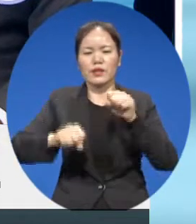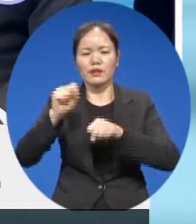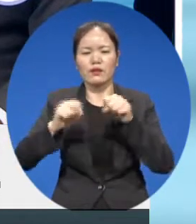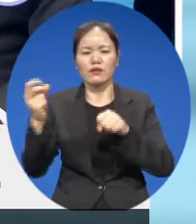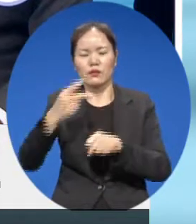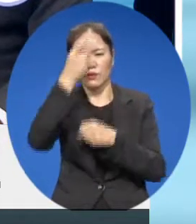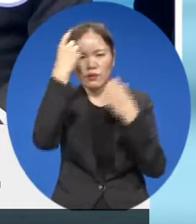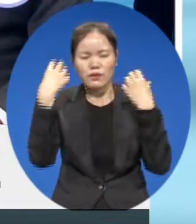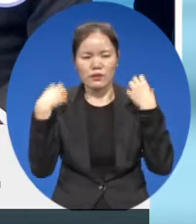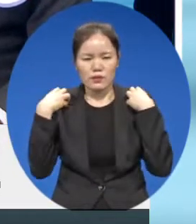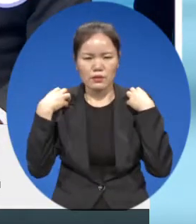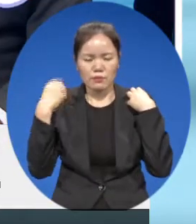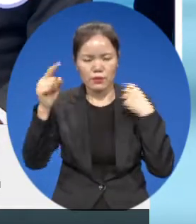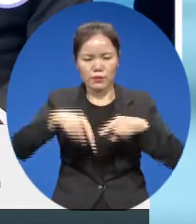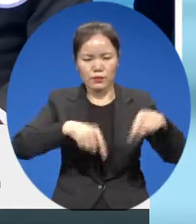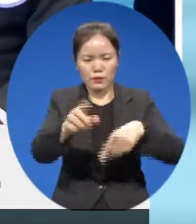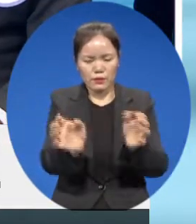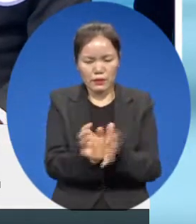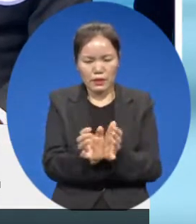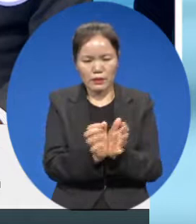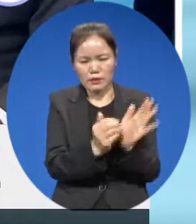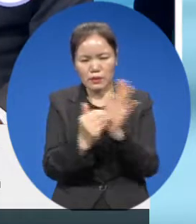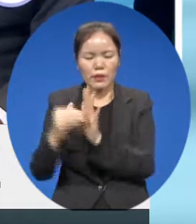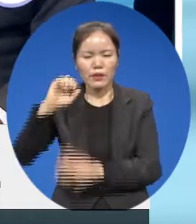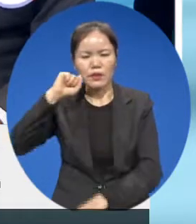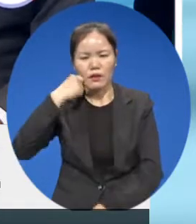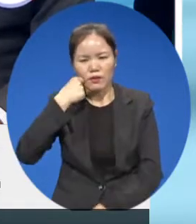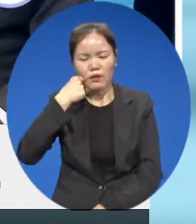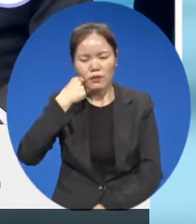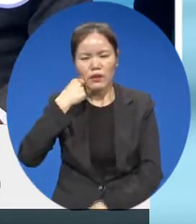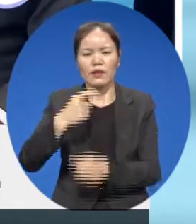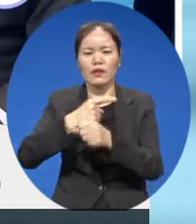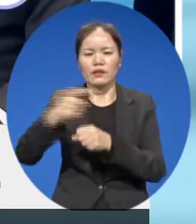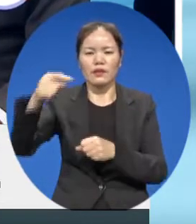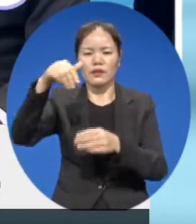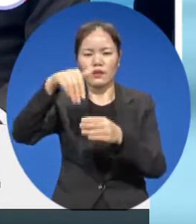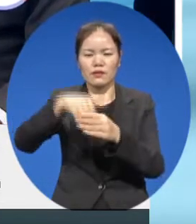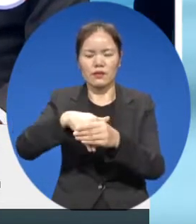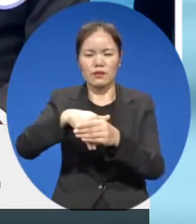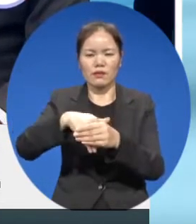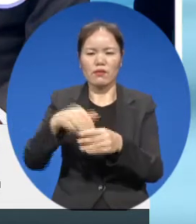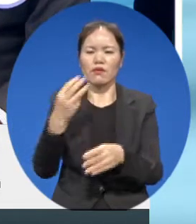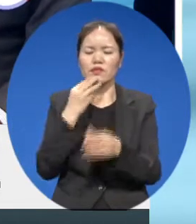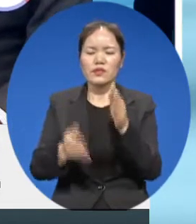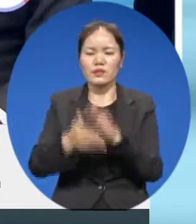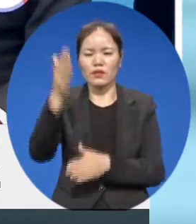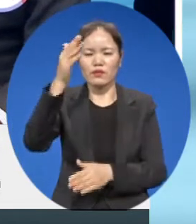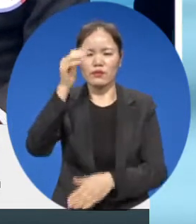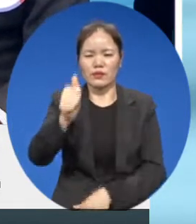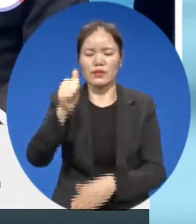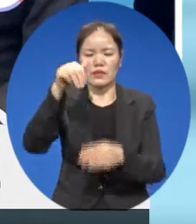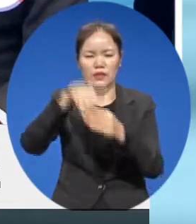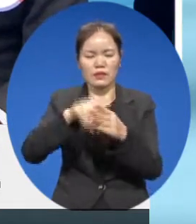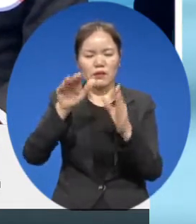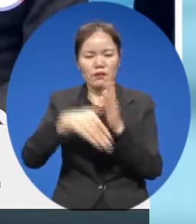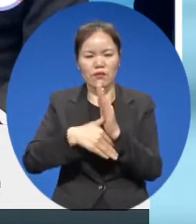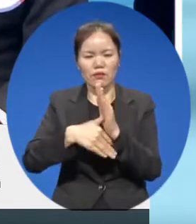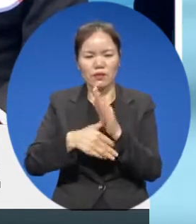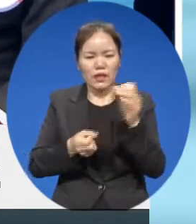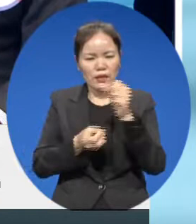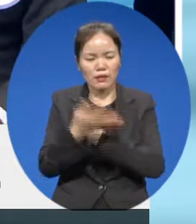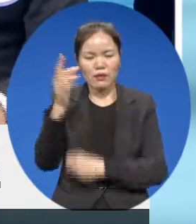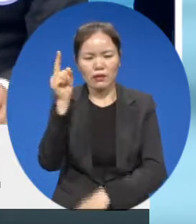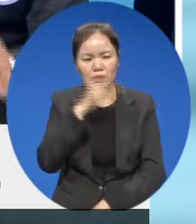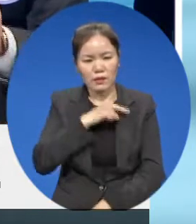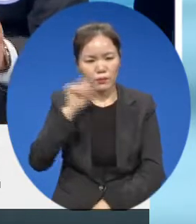정부에서도 쉽게 제어 하기 힘든 스타일이 내년 제복을 선거에 서울시장에 선거에 악영향을 끼친다는 판단이 이루어지게